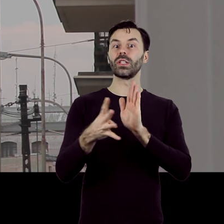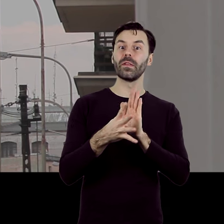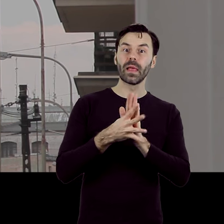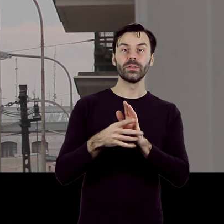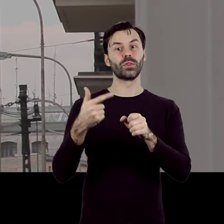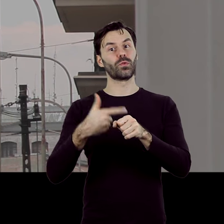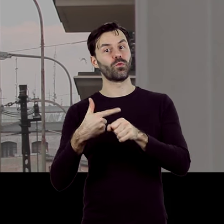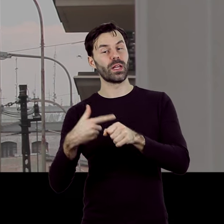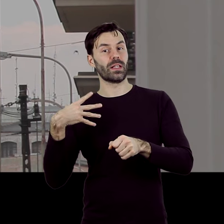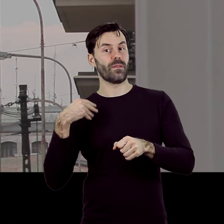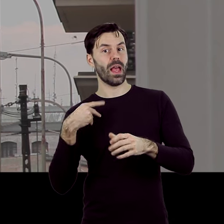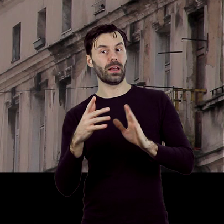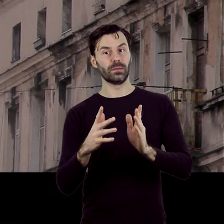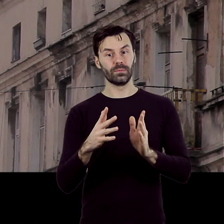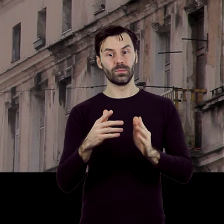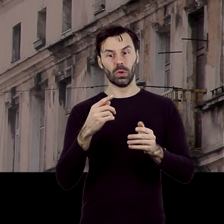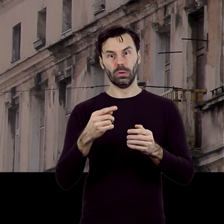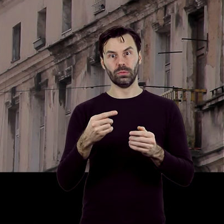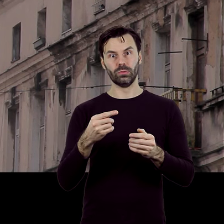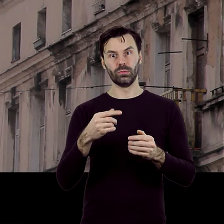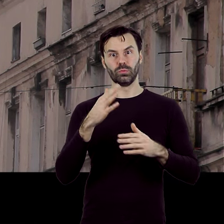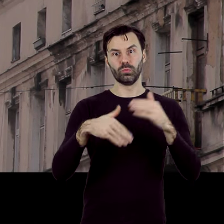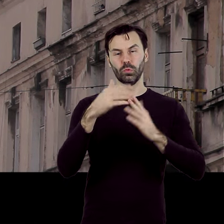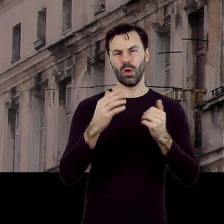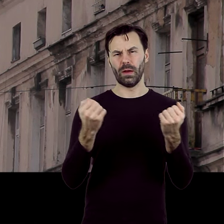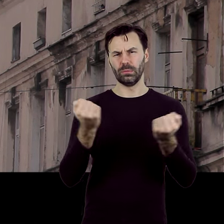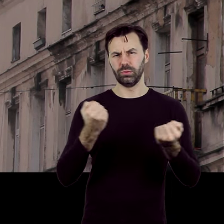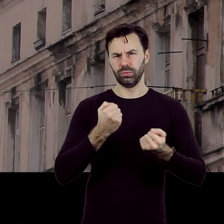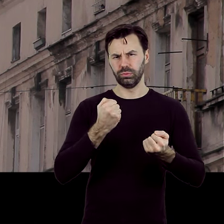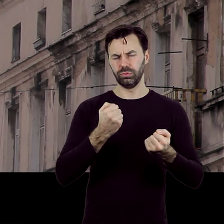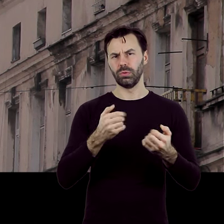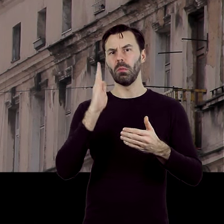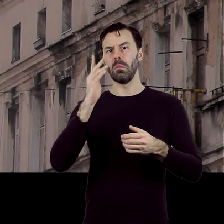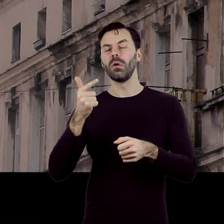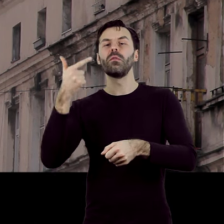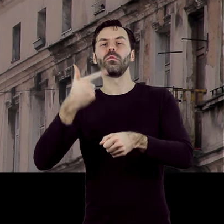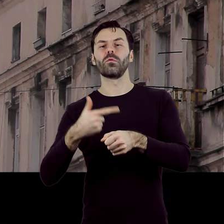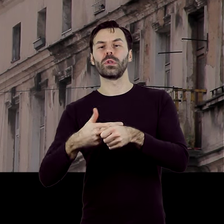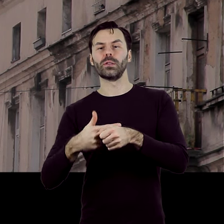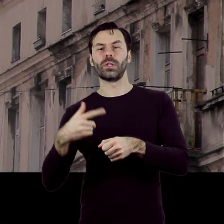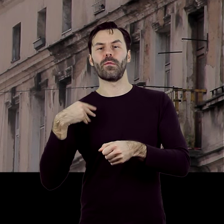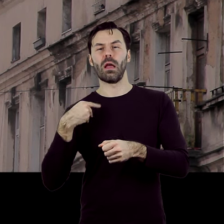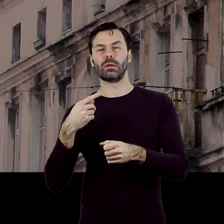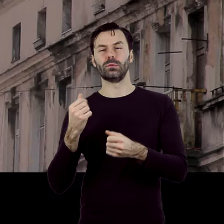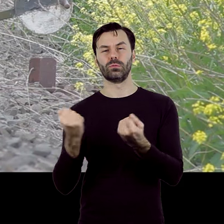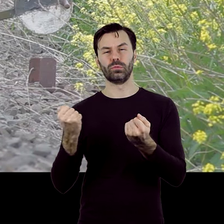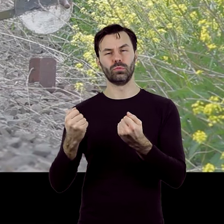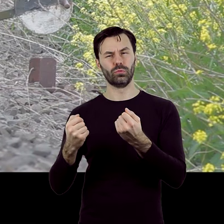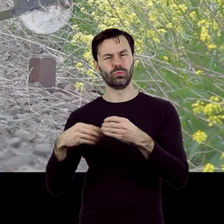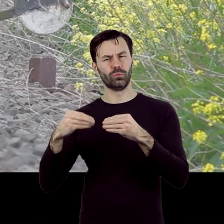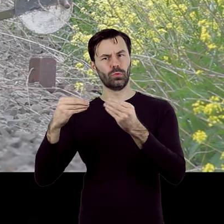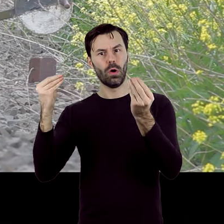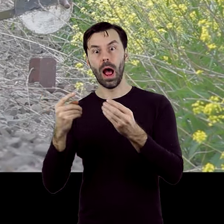i XX stulecia proces przybrał na sile w pierwszych latach XX wieku. Dla zachodniej części